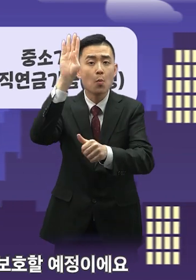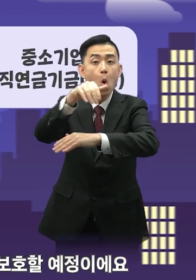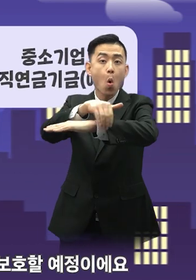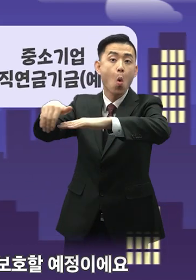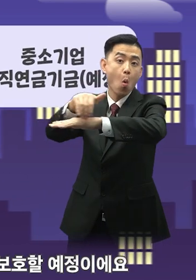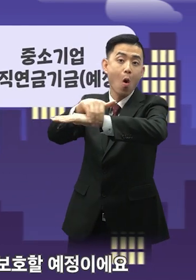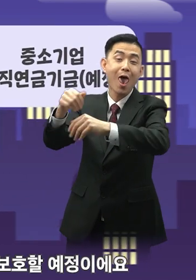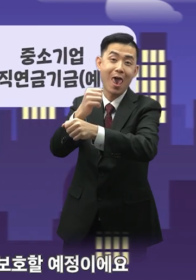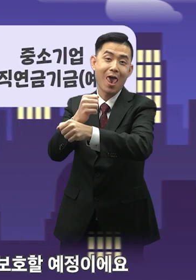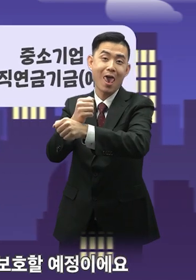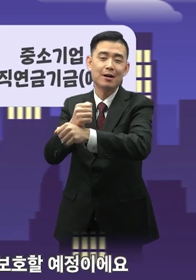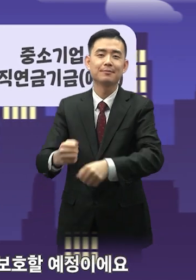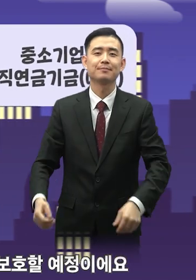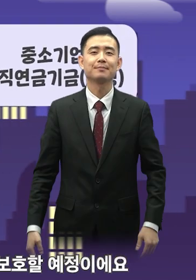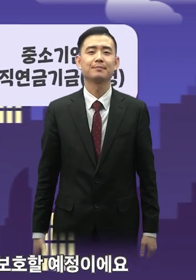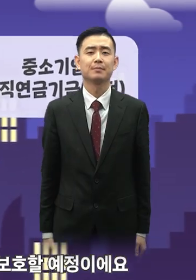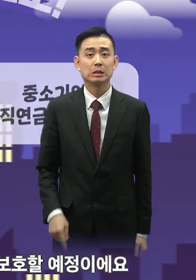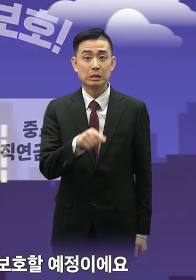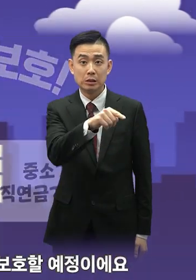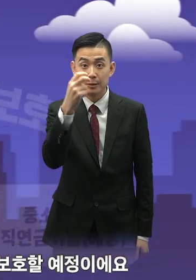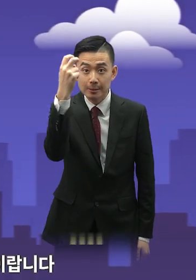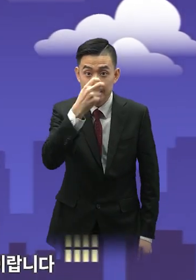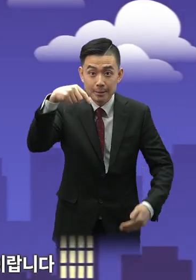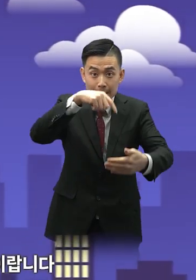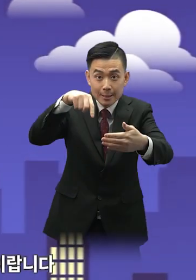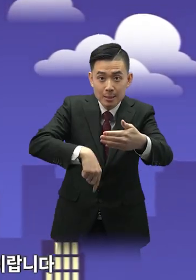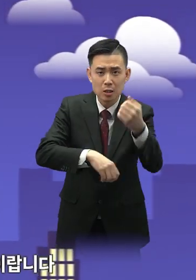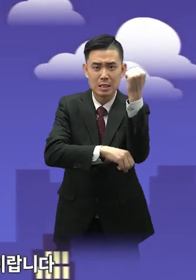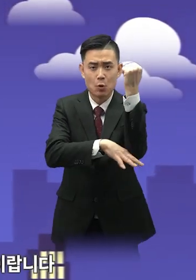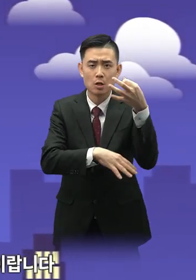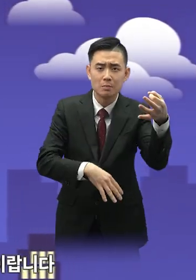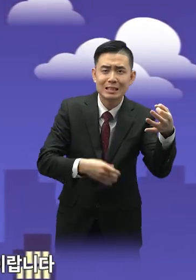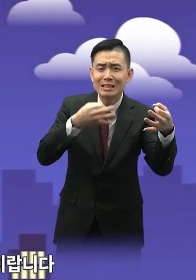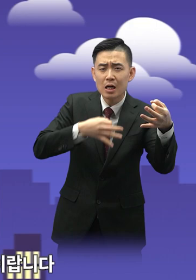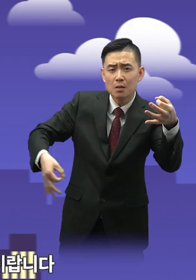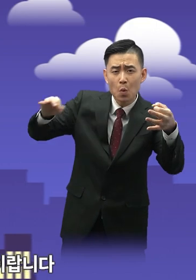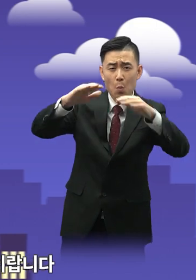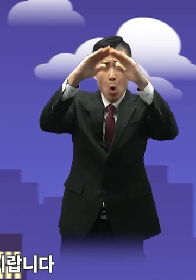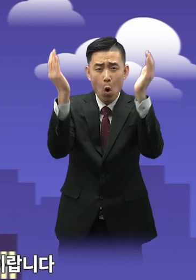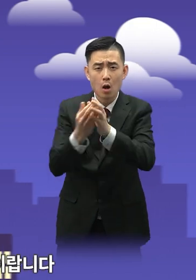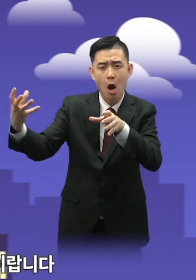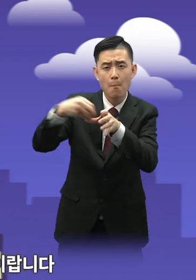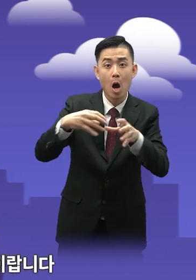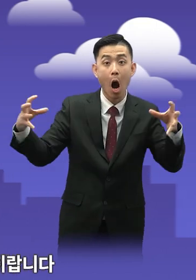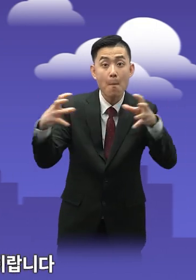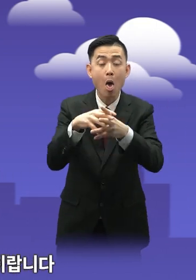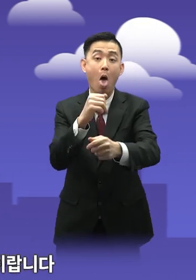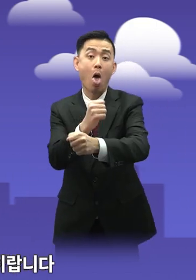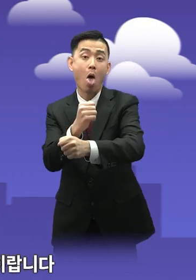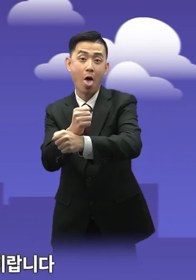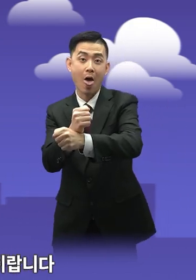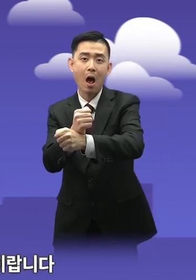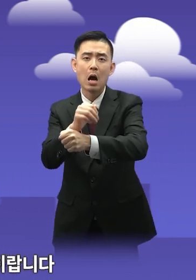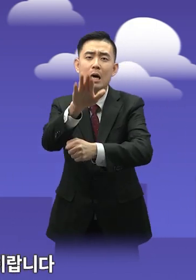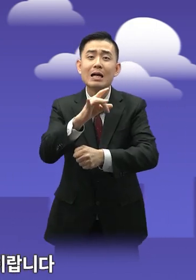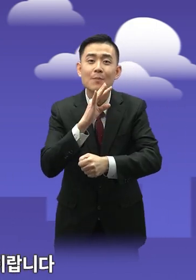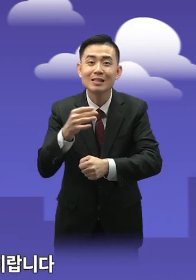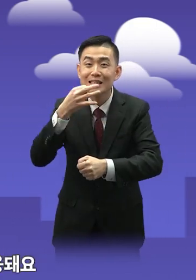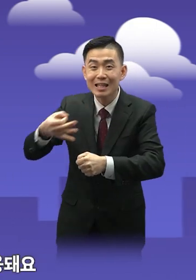보호하거나 보호할 예정이에요. 이때 보호되는 대상은 원금과 이자 모두 포함이랍니다.